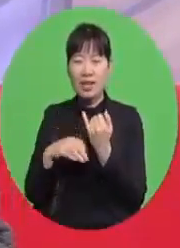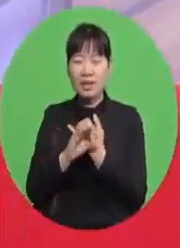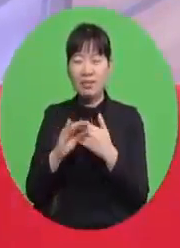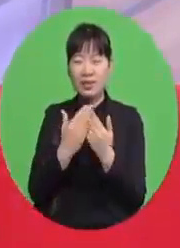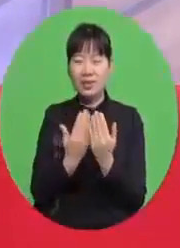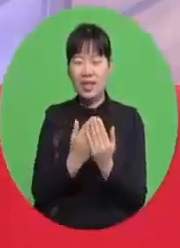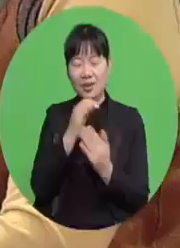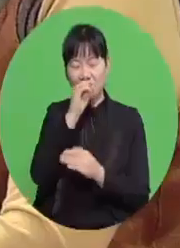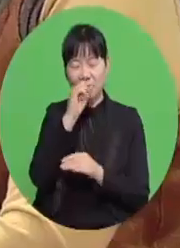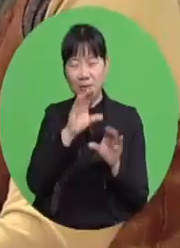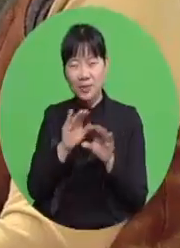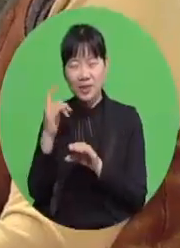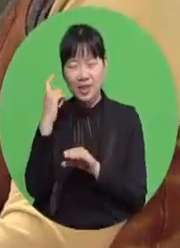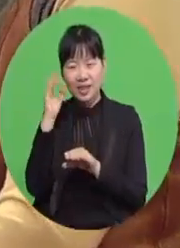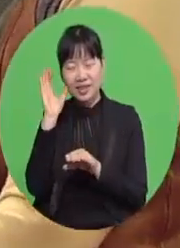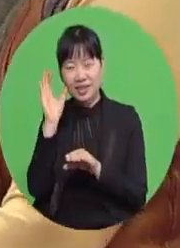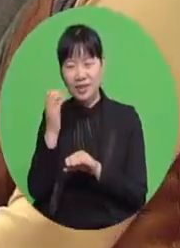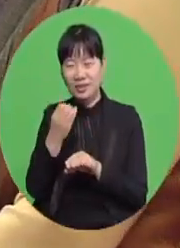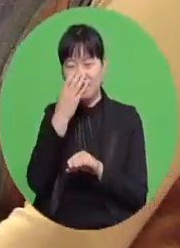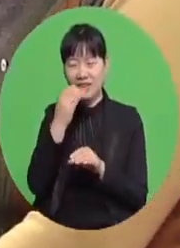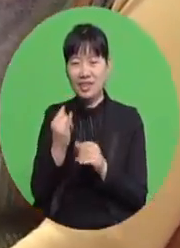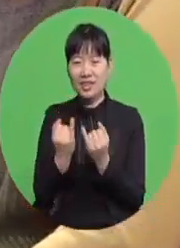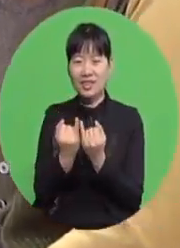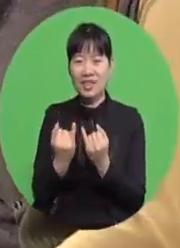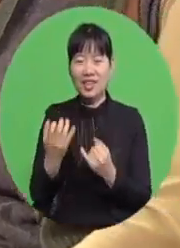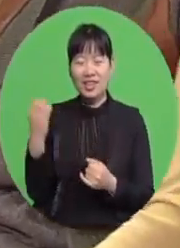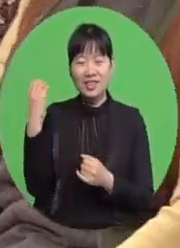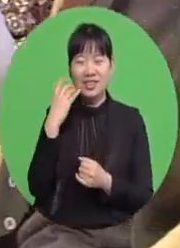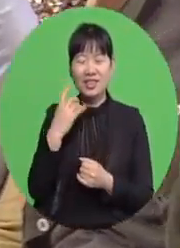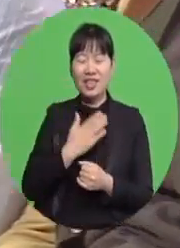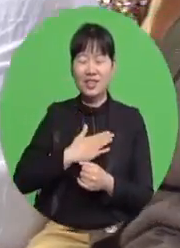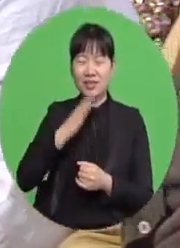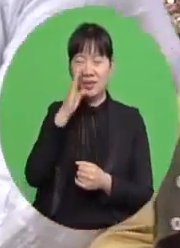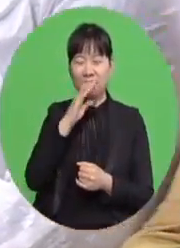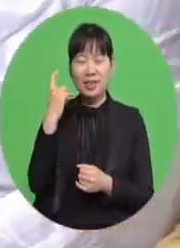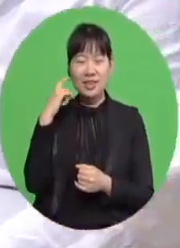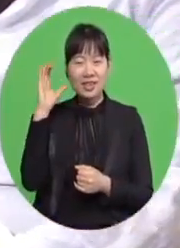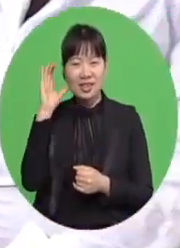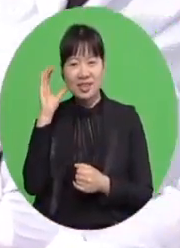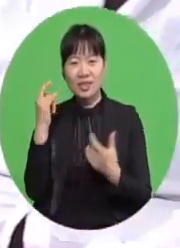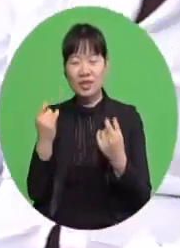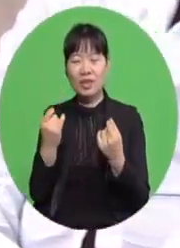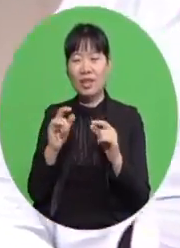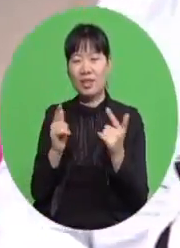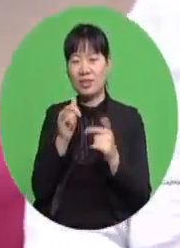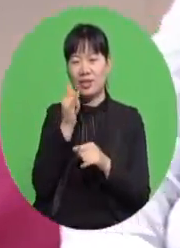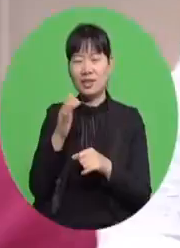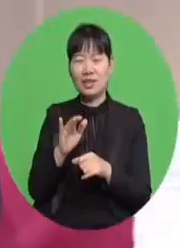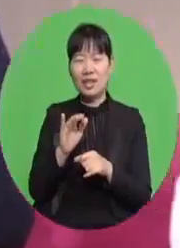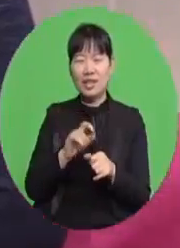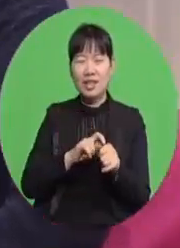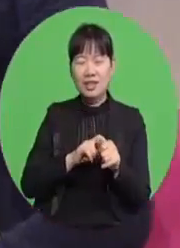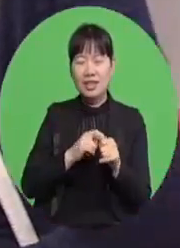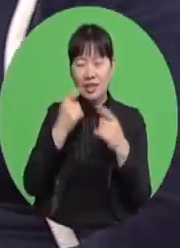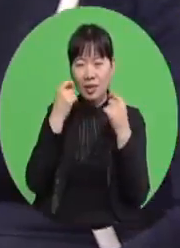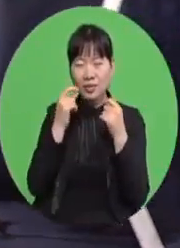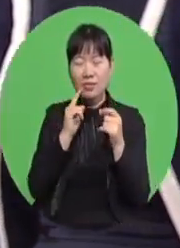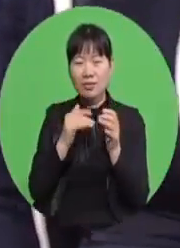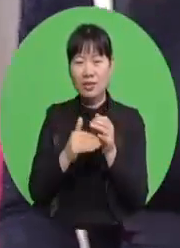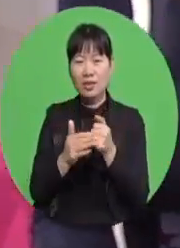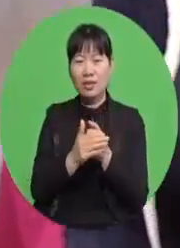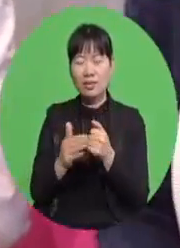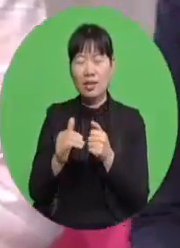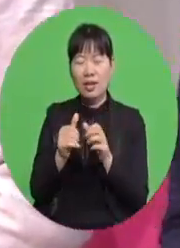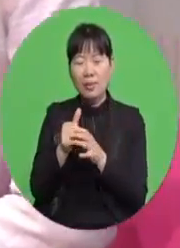다 좋게 들리고 좀 못난 여자가 말하면 다 기분 나쁘게 들리는 것처럼 그게 아닐 수도 있는데 이런 징징거리는 이거에 우리가 그냥